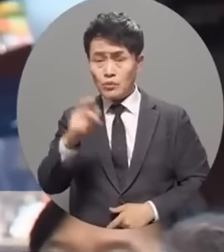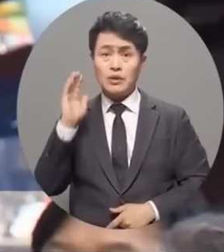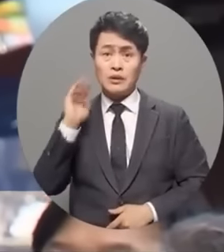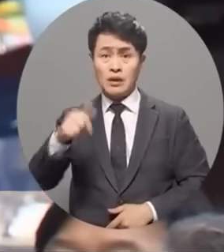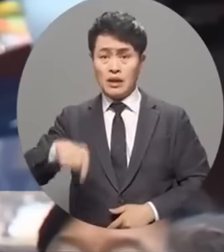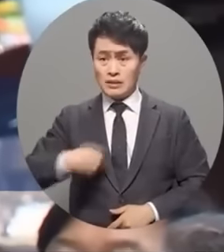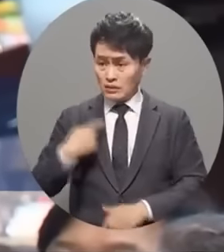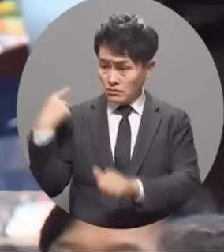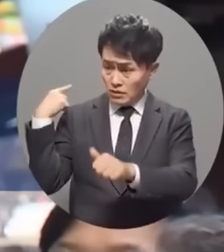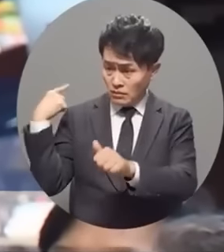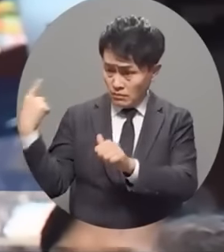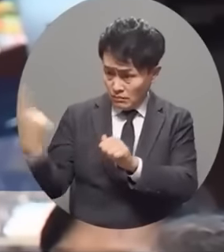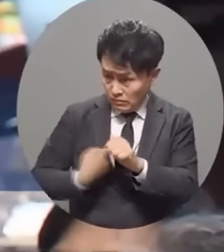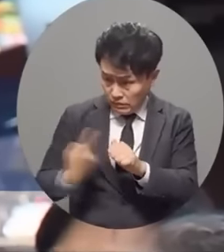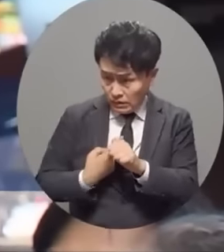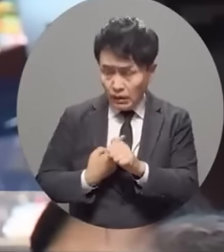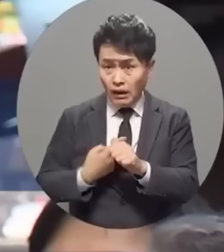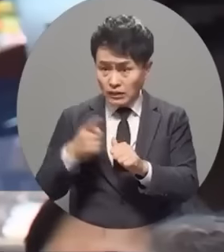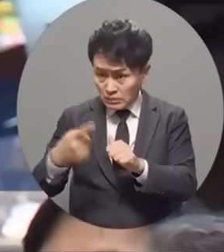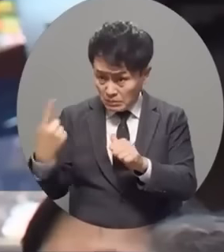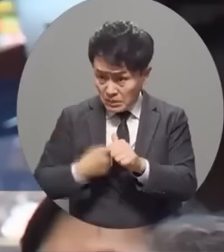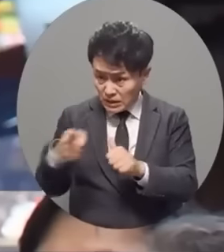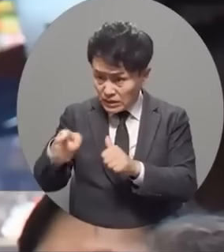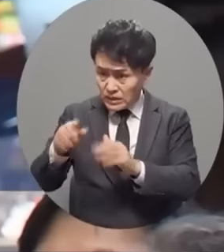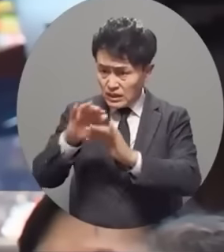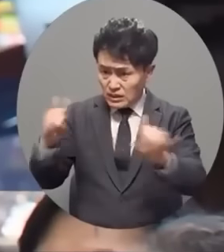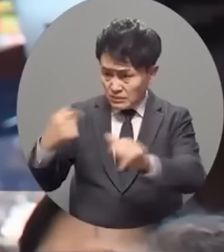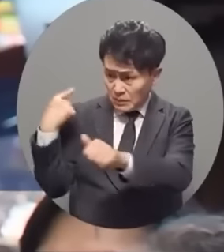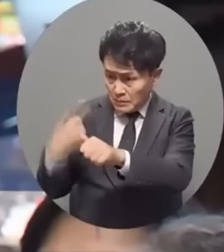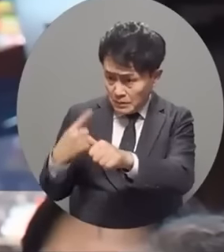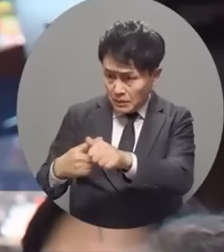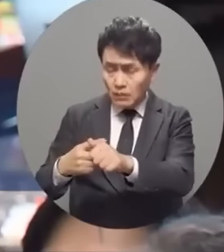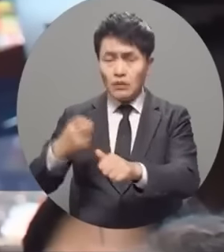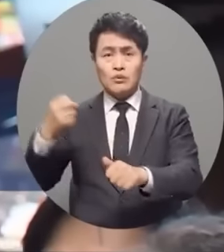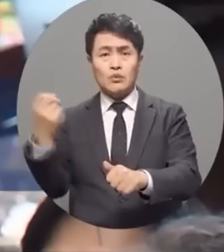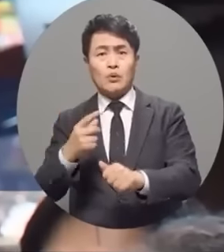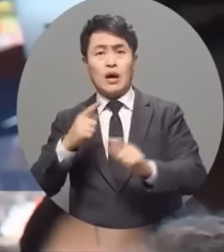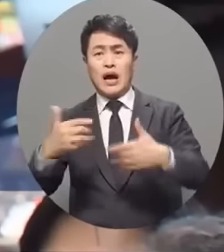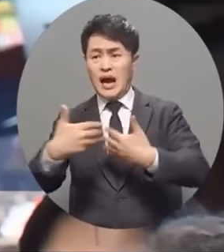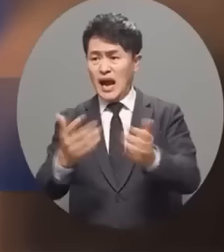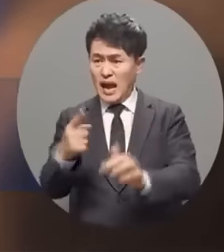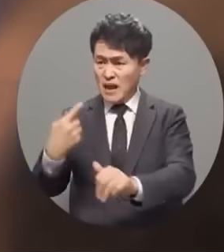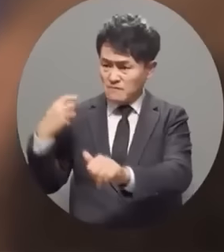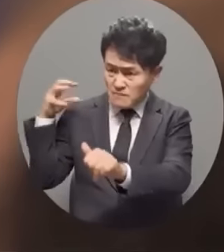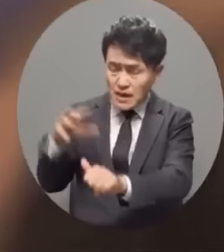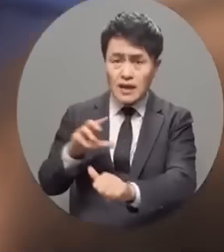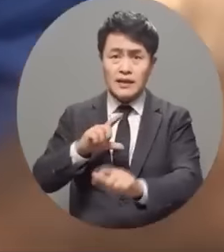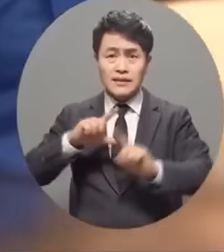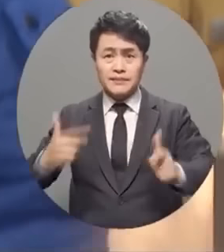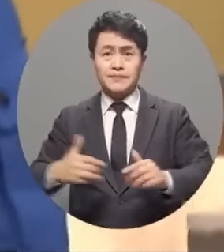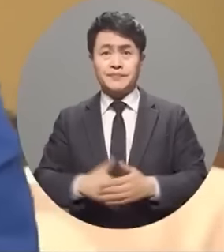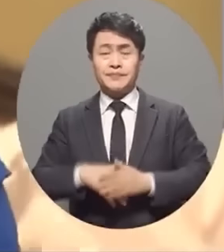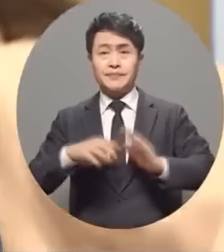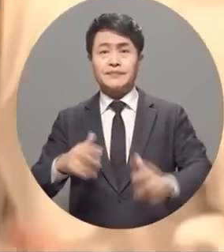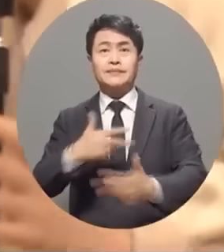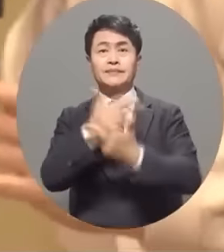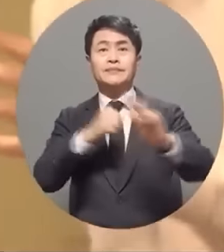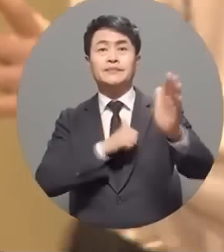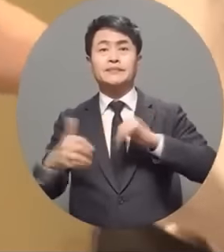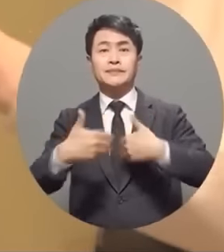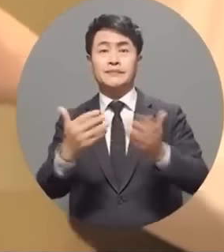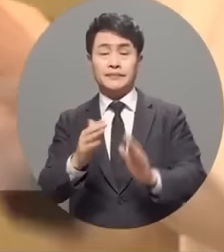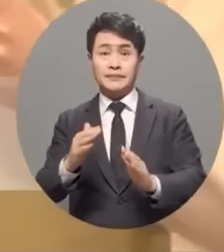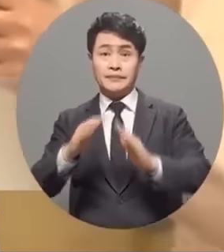자신을 비난했다고 그 비난한 정치인들을 비판하거나 아니면 비토하지 않았을 겁니다. 이재명 대표